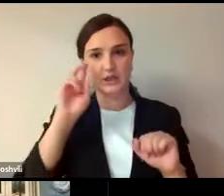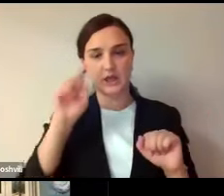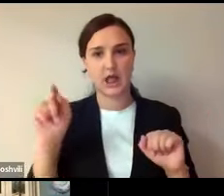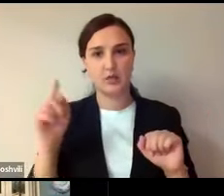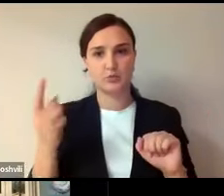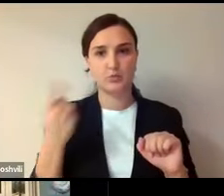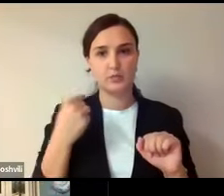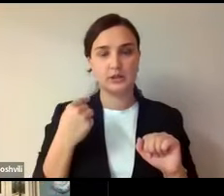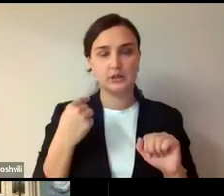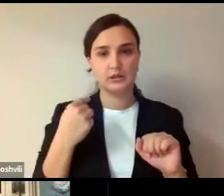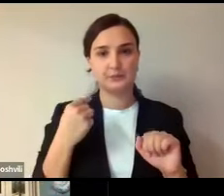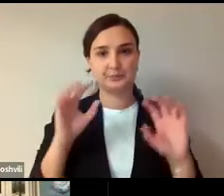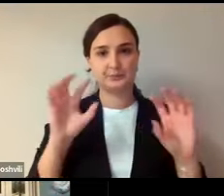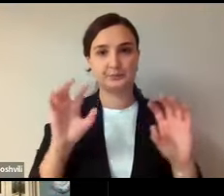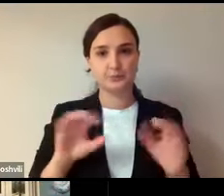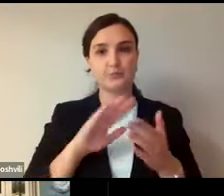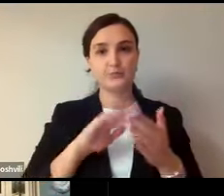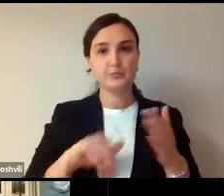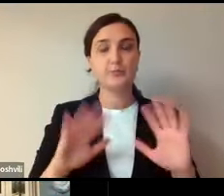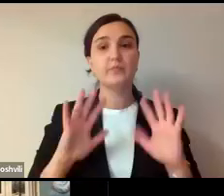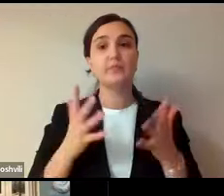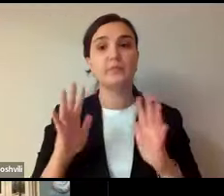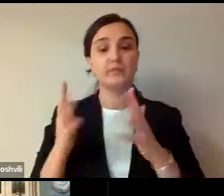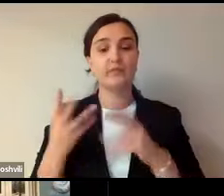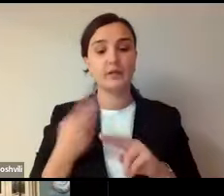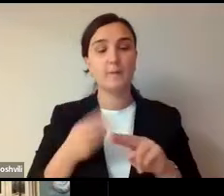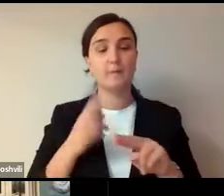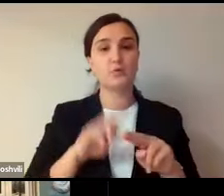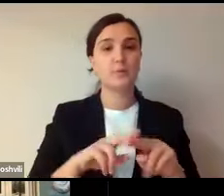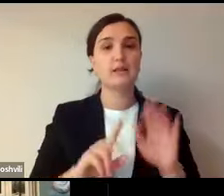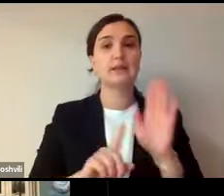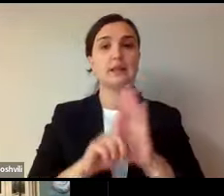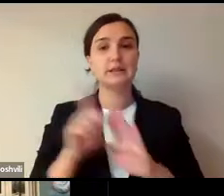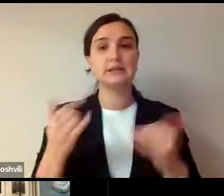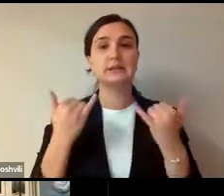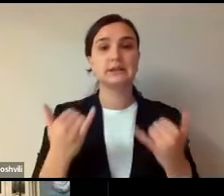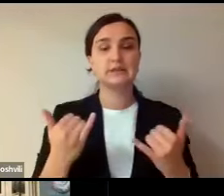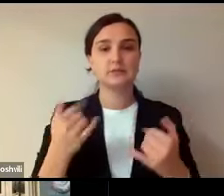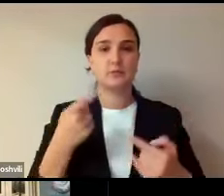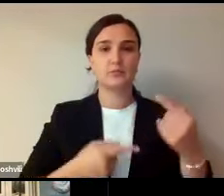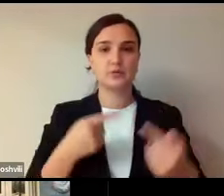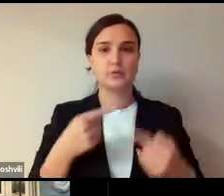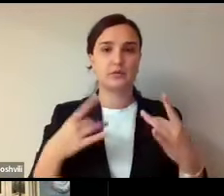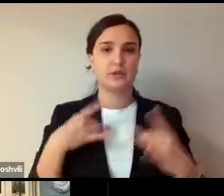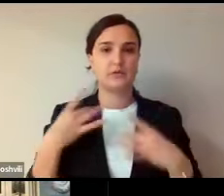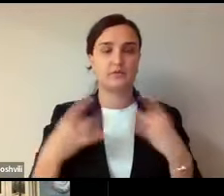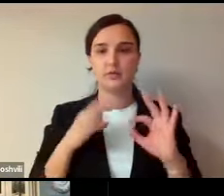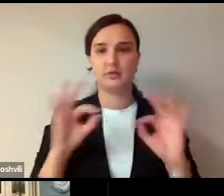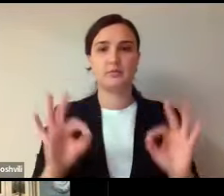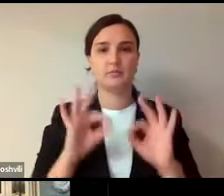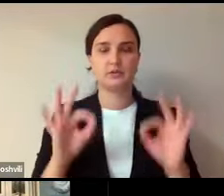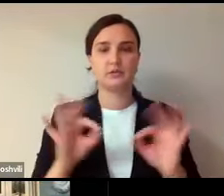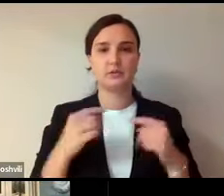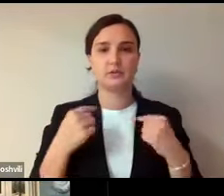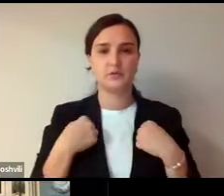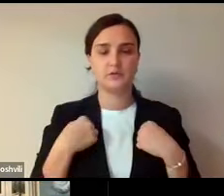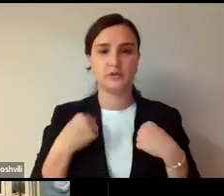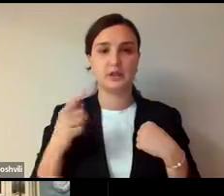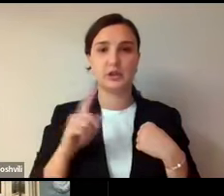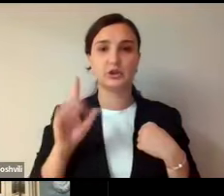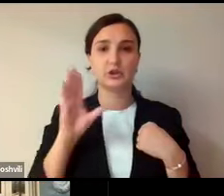მხრიდან უკანონობის შემთხვევაში. ამიტომ დაიწყეთ დღესვე ბრძოლა, არ ინერმულოთ არაფერზე, ჩვენ რაც